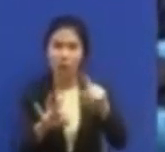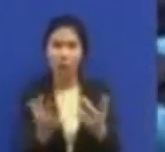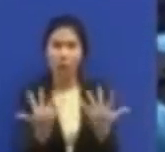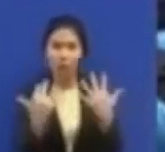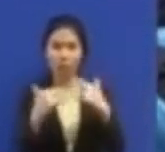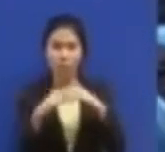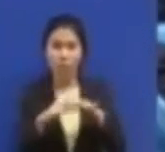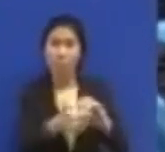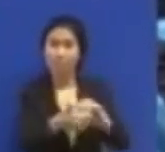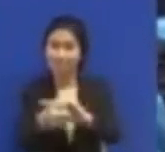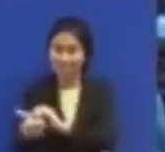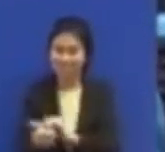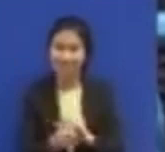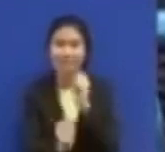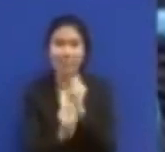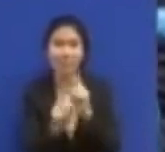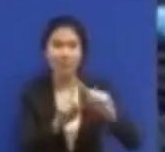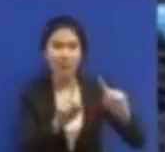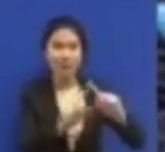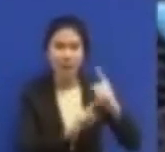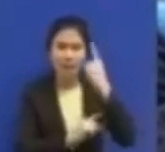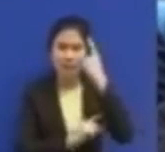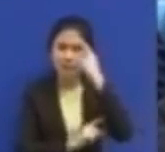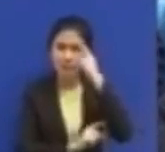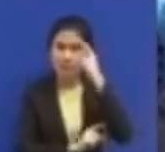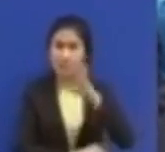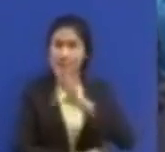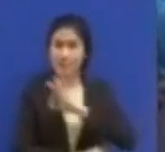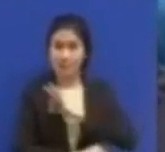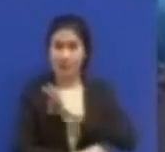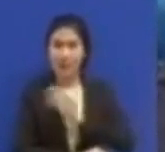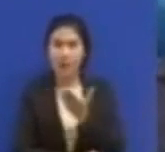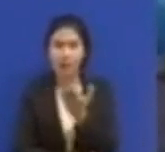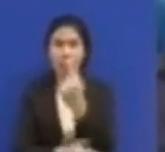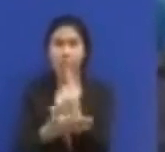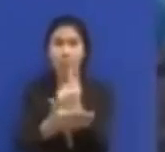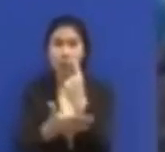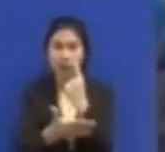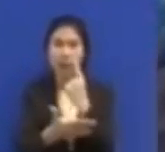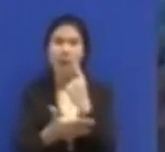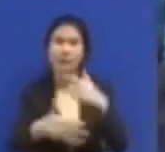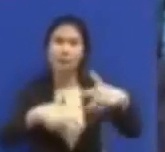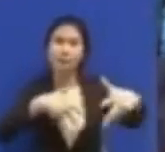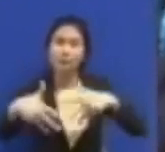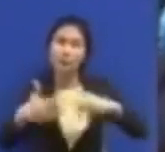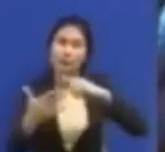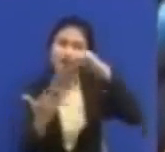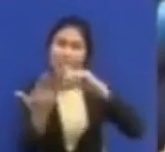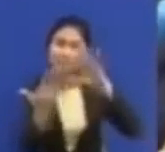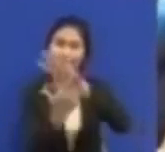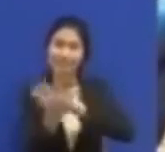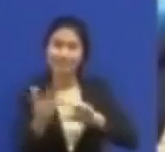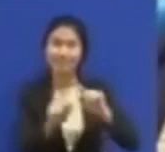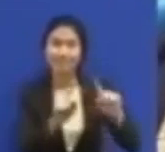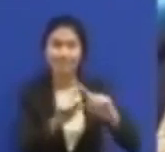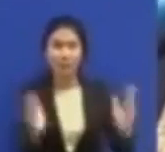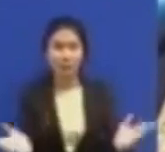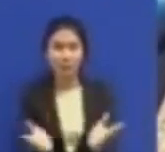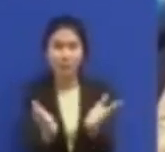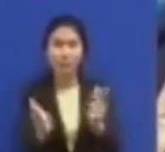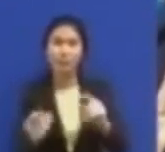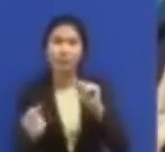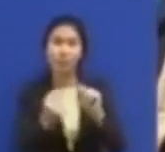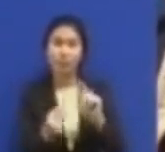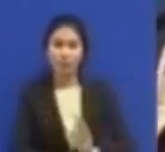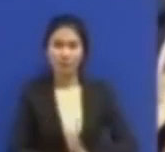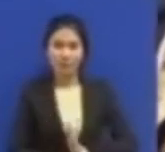กันทำหน้าที่ผู้แทนปวงชนชาวไทยสมศักดิ์ศรีที่